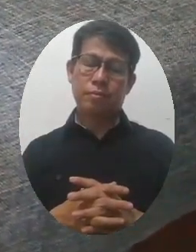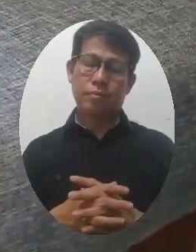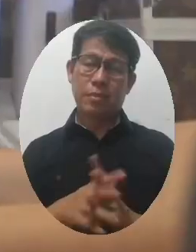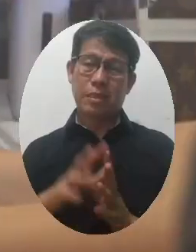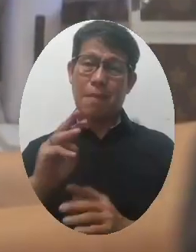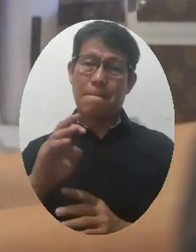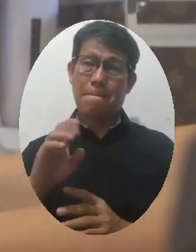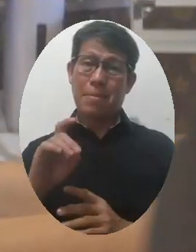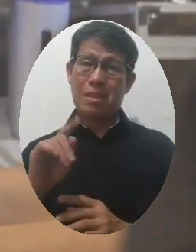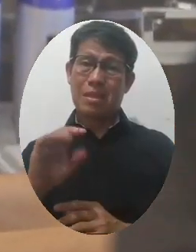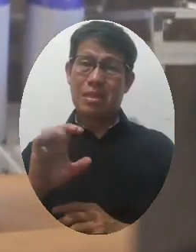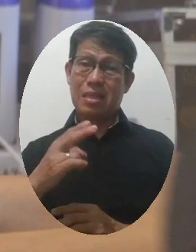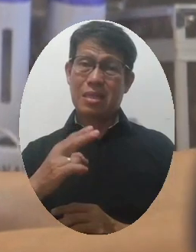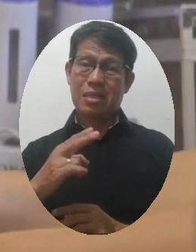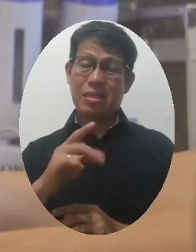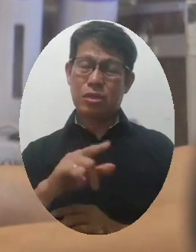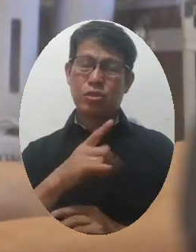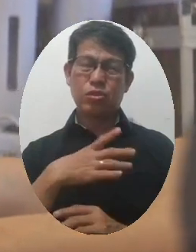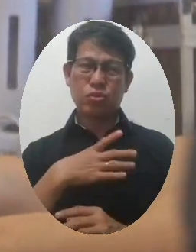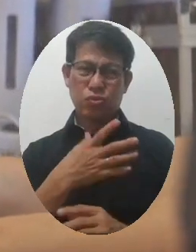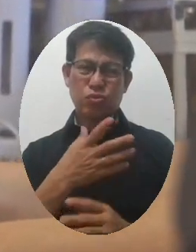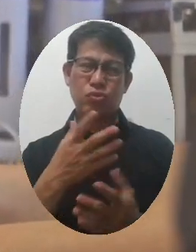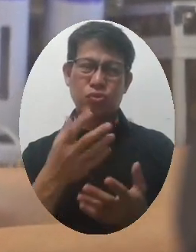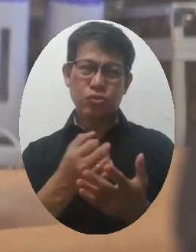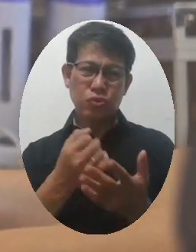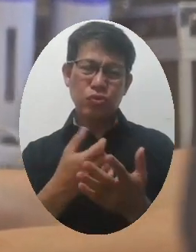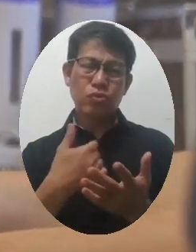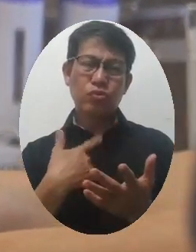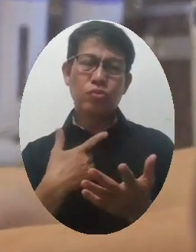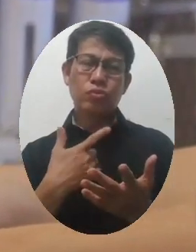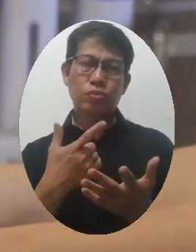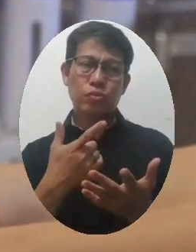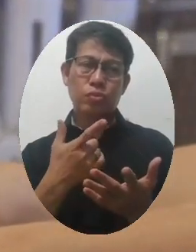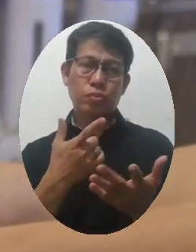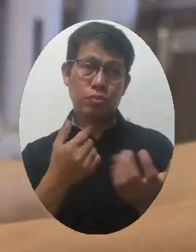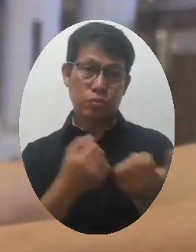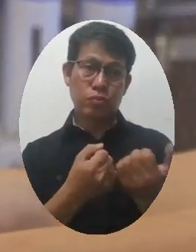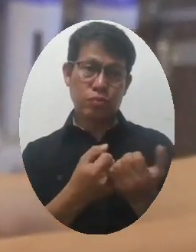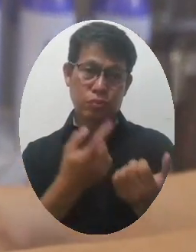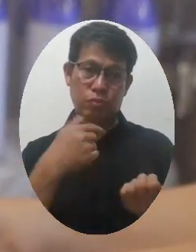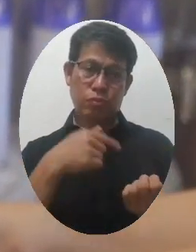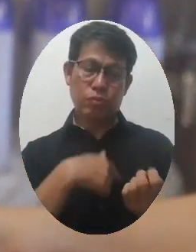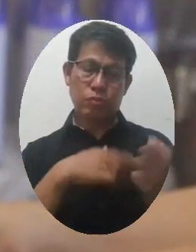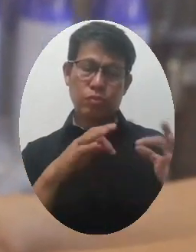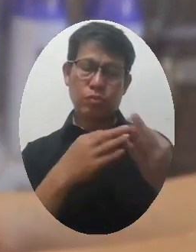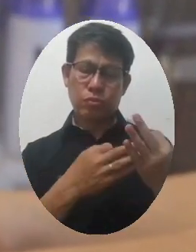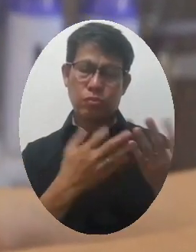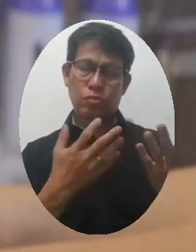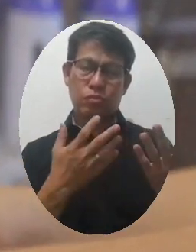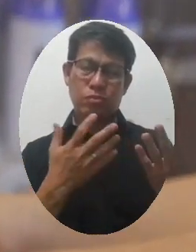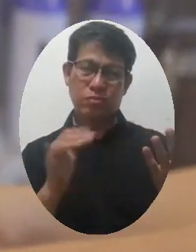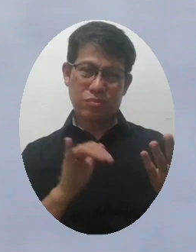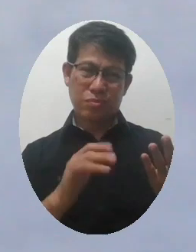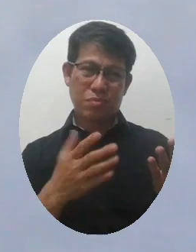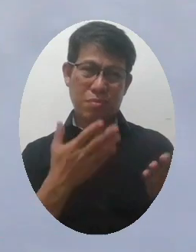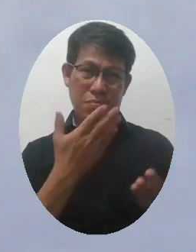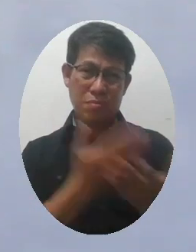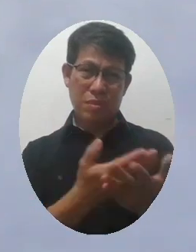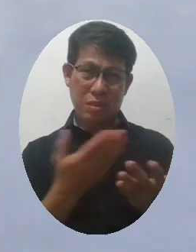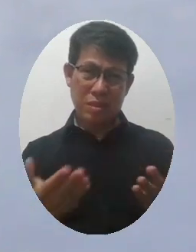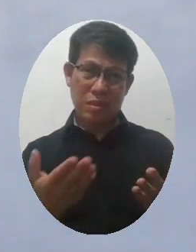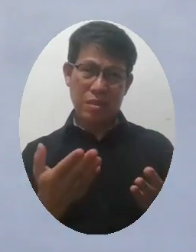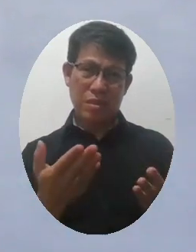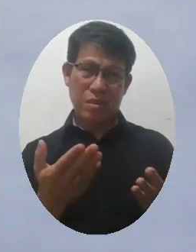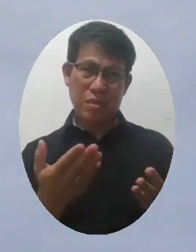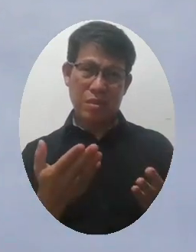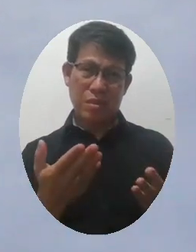na Neltech. Doon ko na rin po nakukuha yung iba niya na pang-support. Katulad nung sa pambili ng